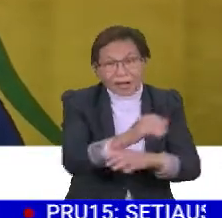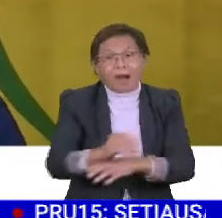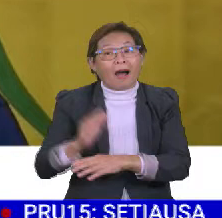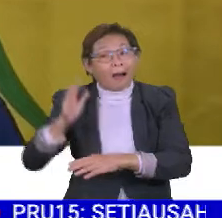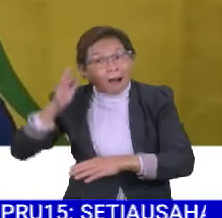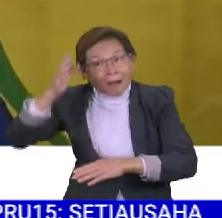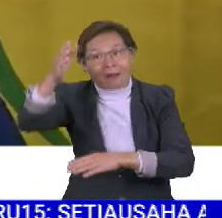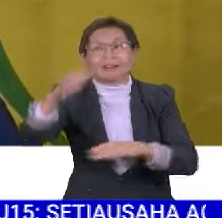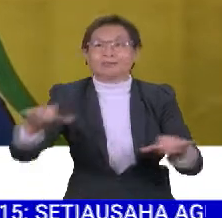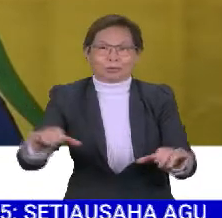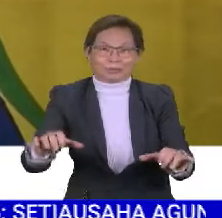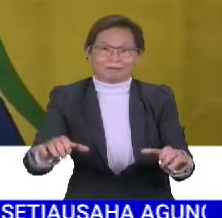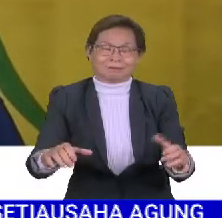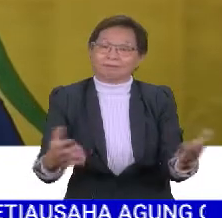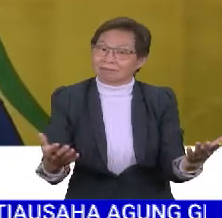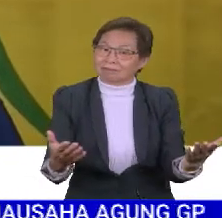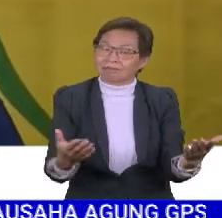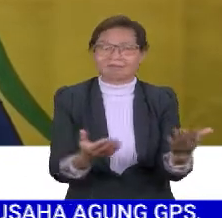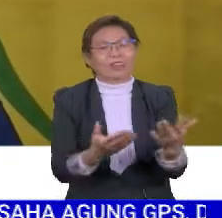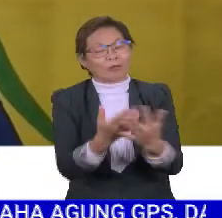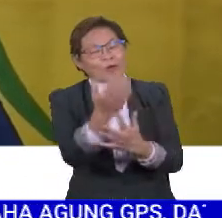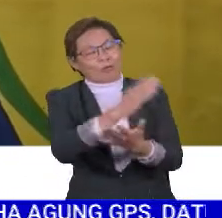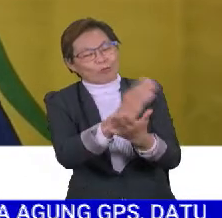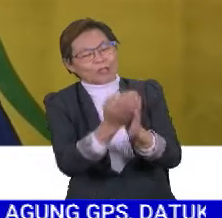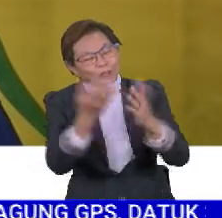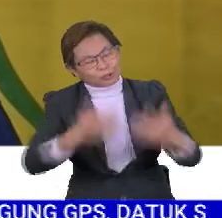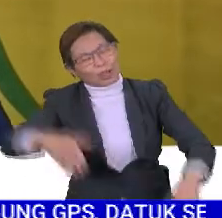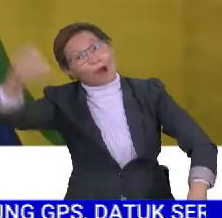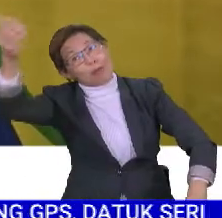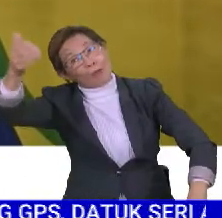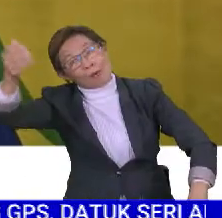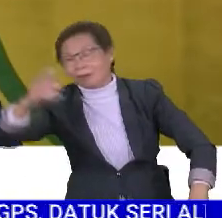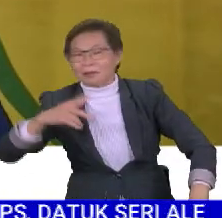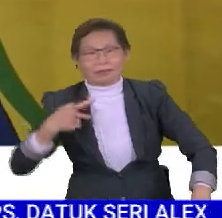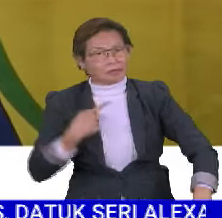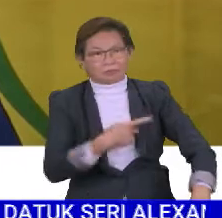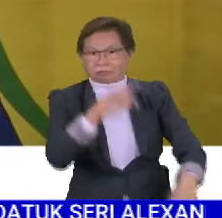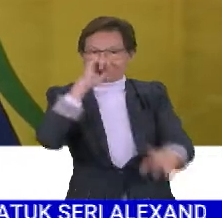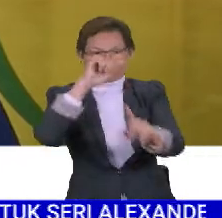yang akan dilaksanakan melalui bajet yang telah pun dibentangkan. Jadi kita tak bohong.